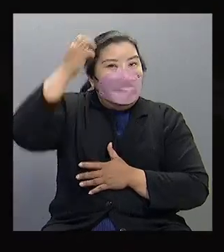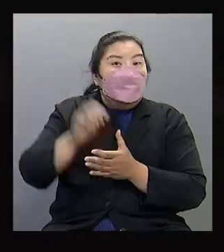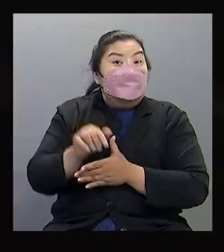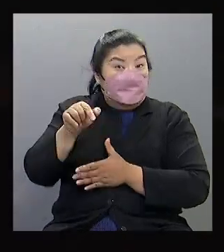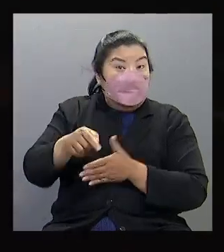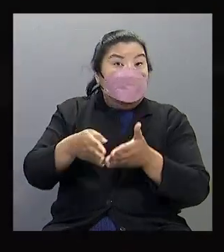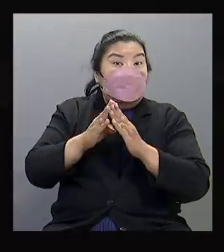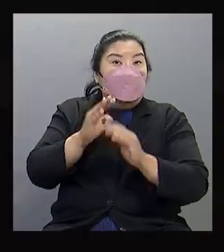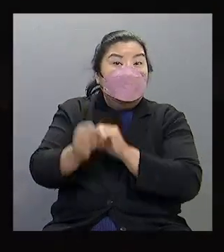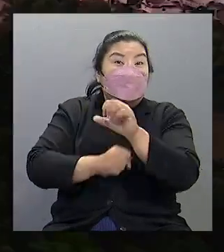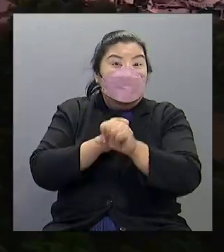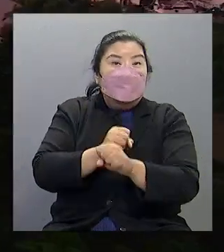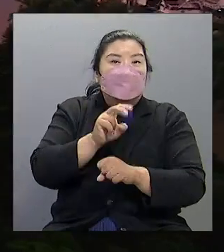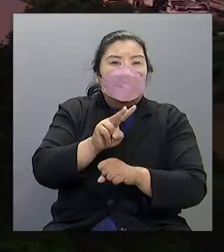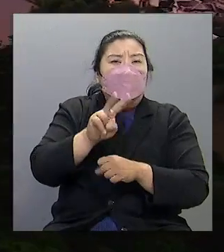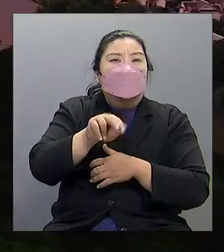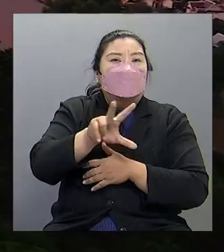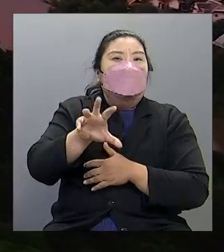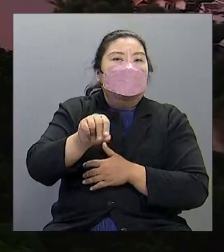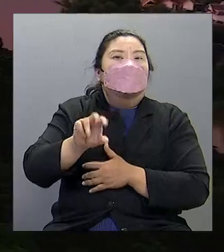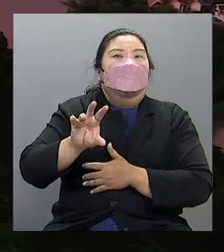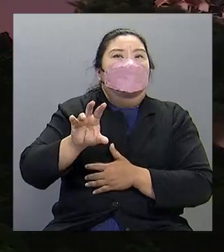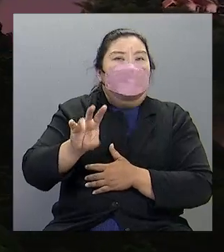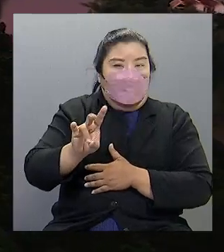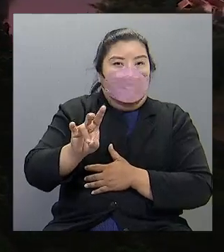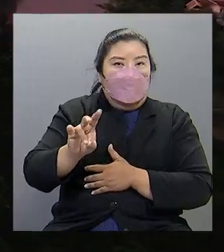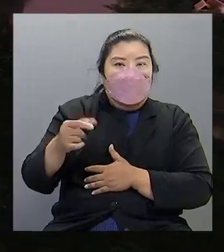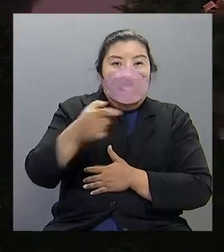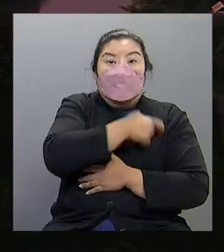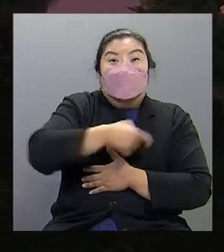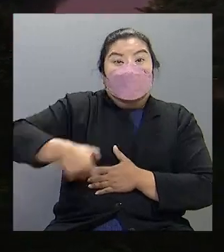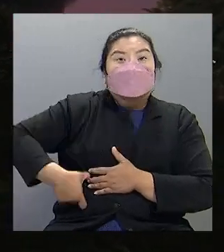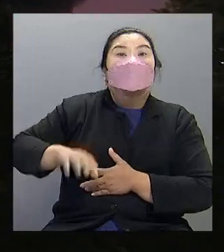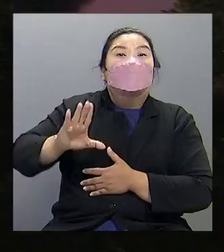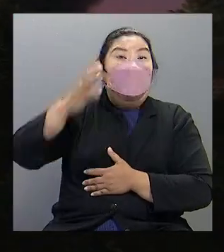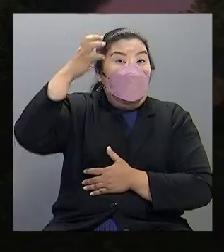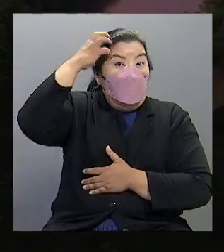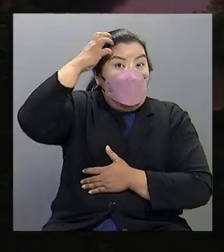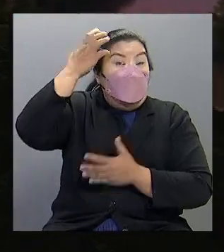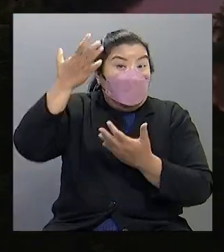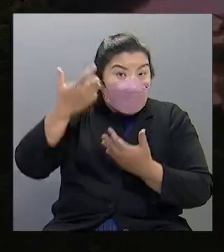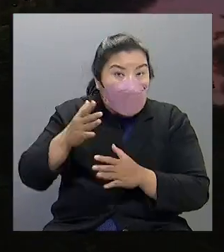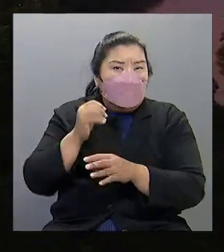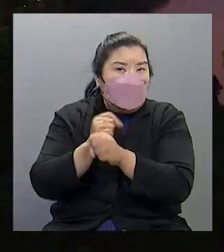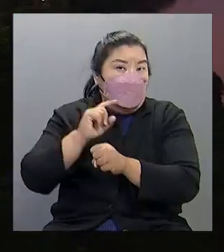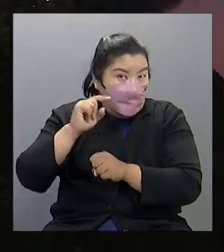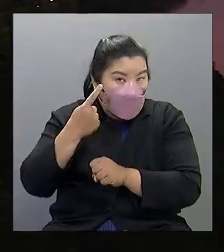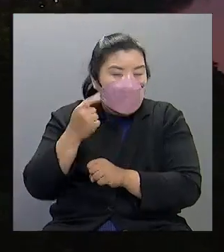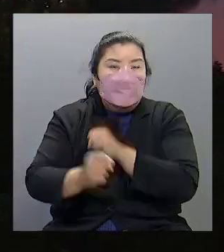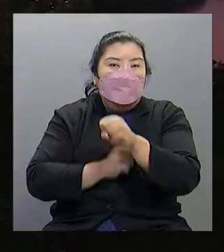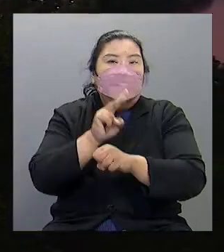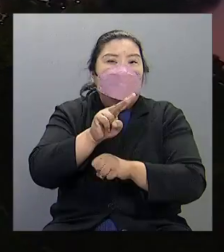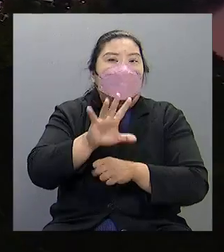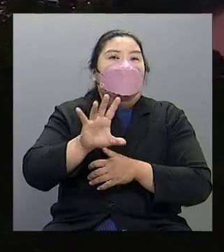สร้างคนเมปพุธศักราษ 2337 โดยพระเจ้าอนุรุษก่ที่จะมีการบรณะซ่อมแสมเมื่อพุทธศัราษ 2457